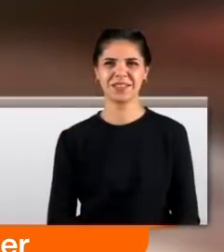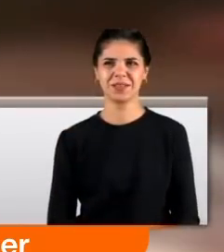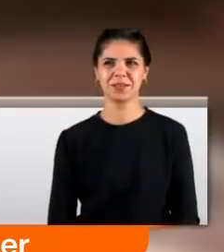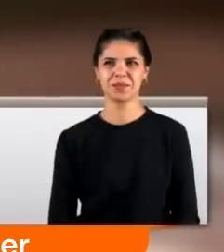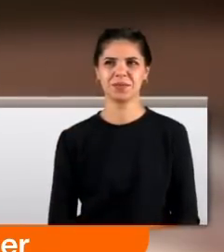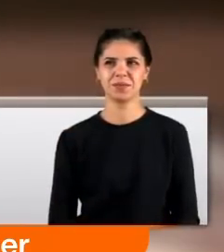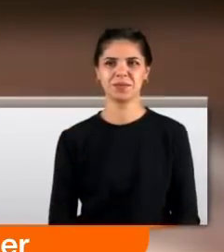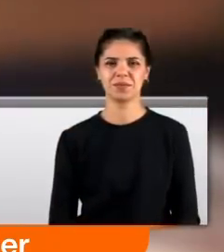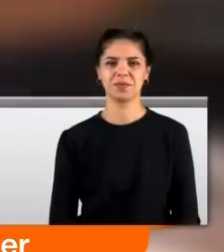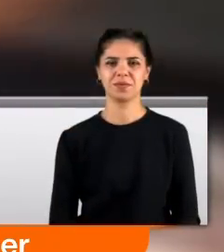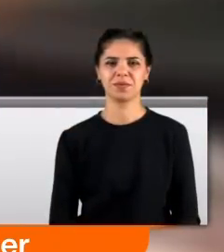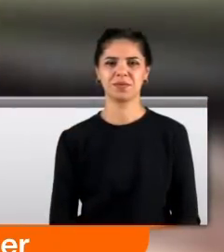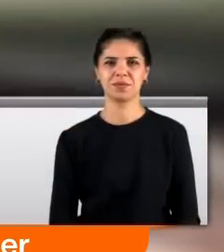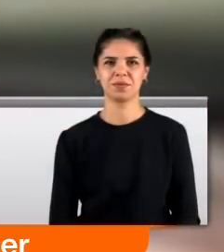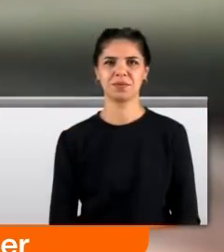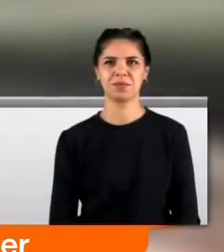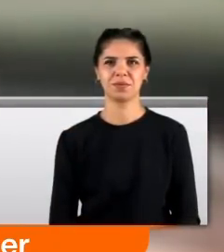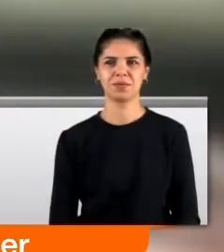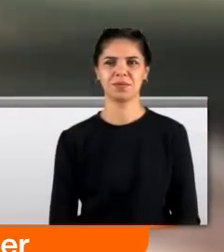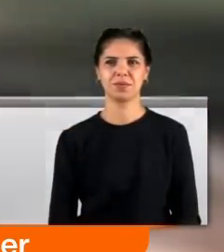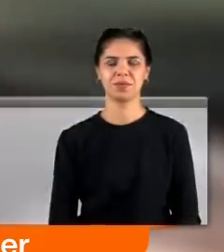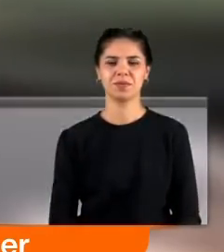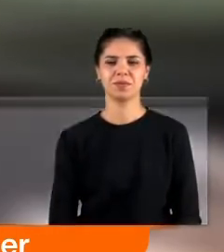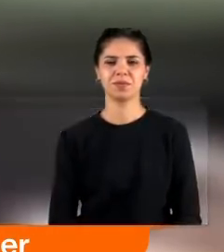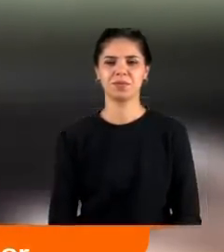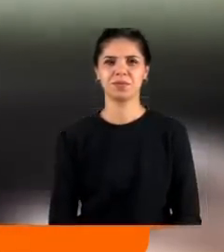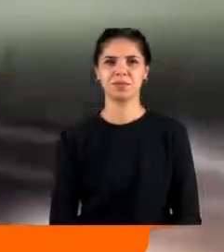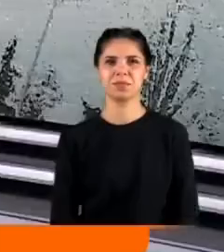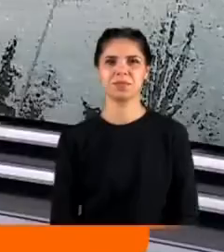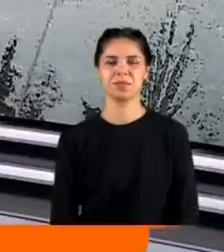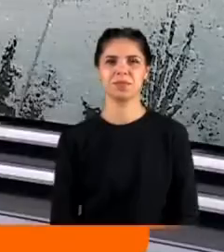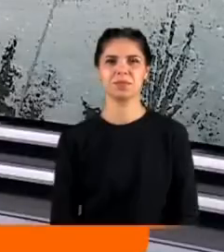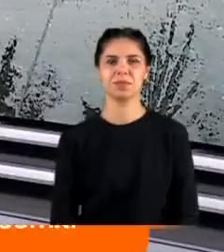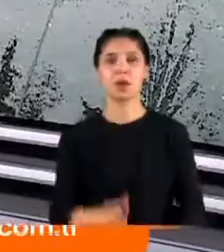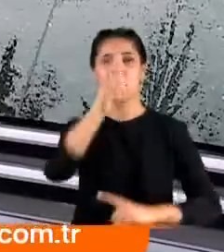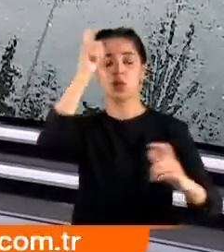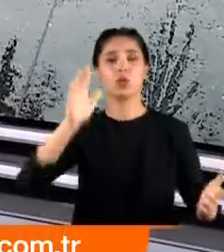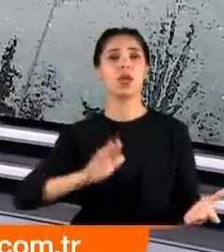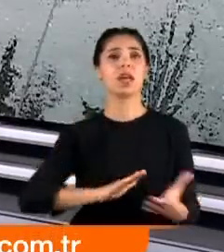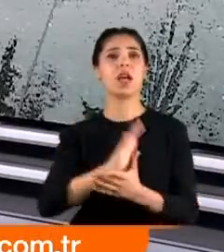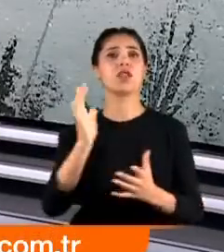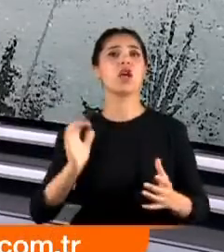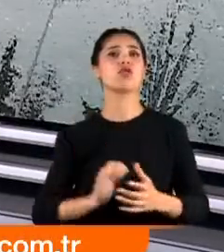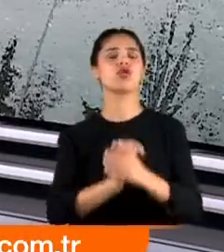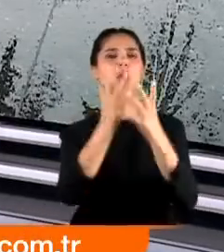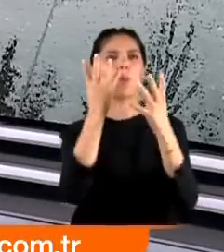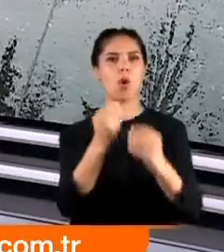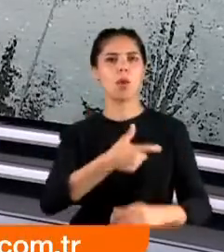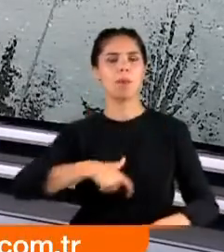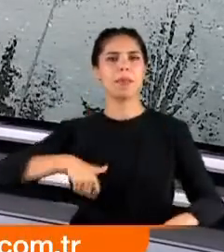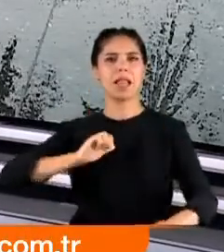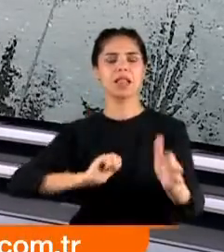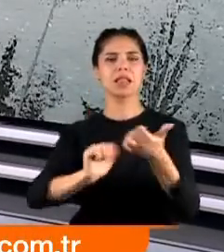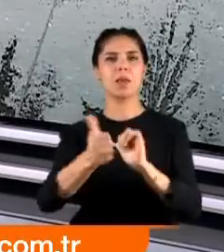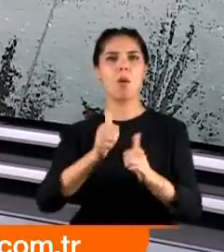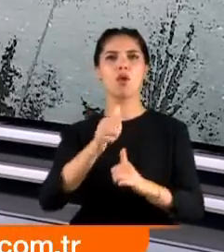Kara! Kara! Türkiye KK şampiyonu da olan milli sporcu